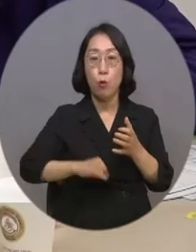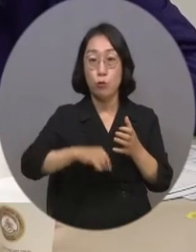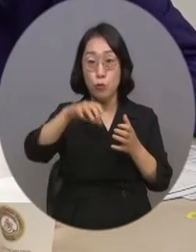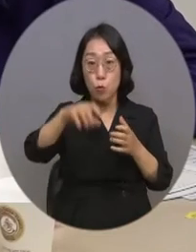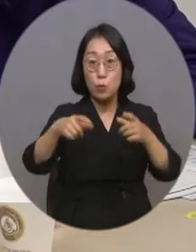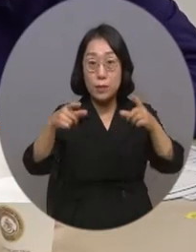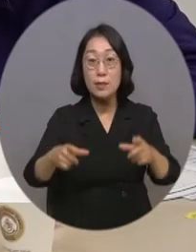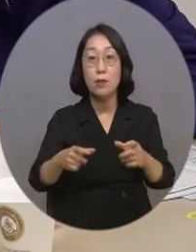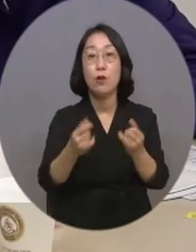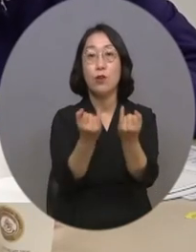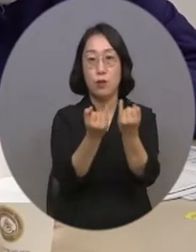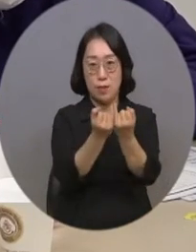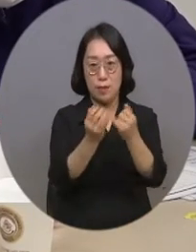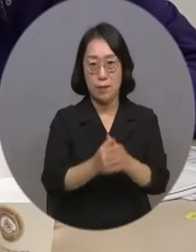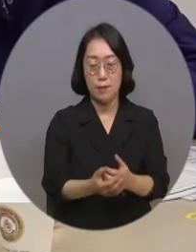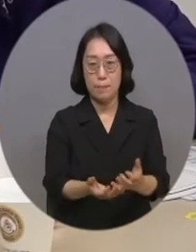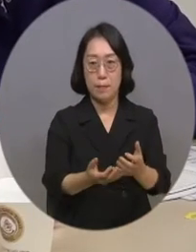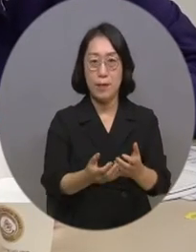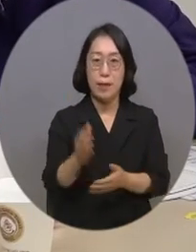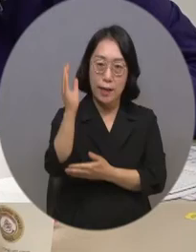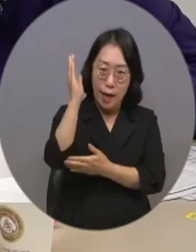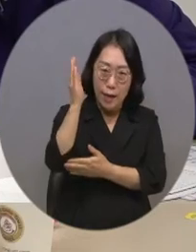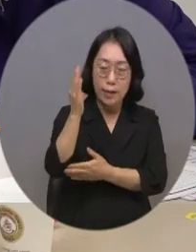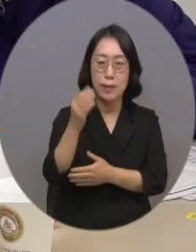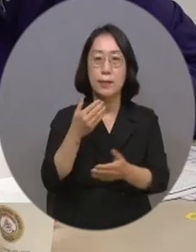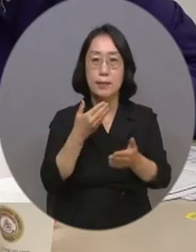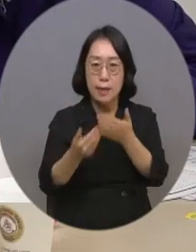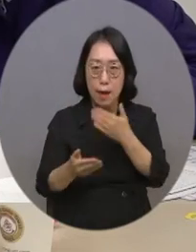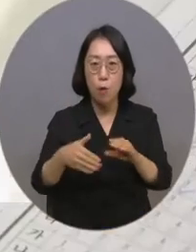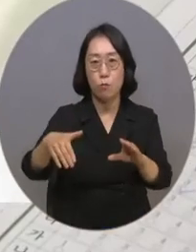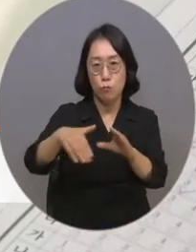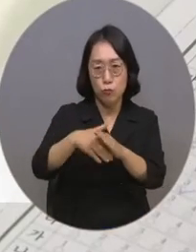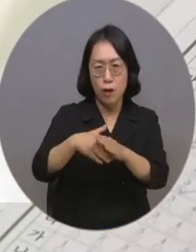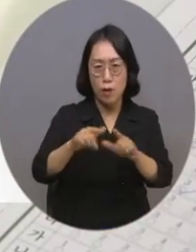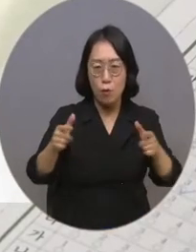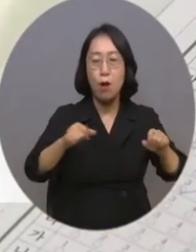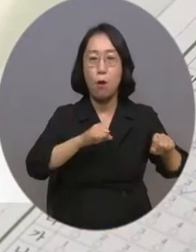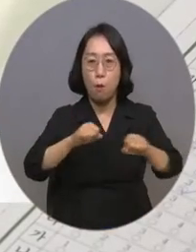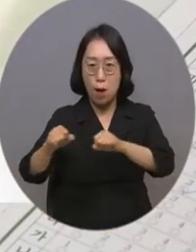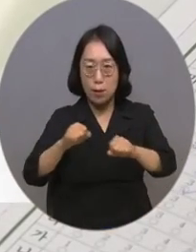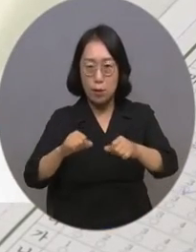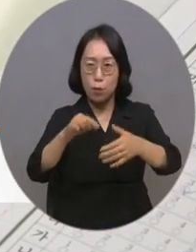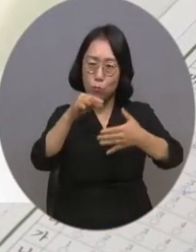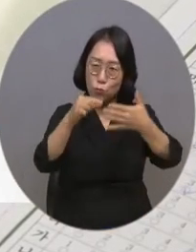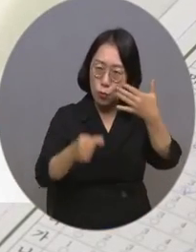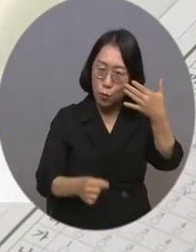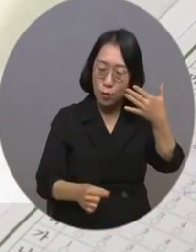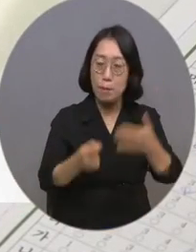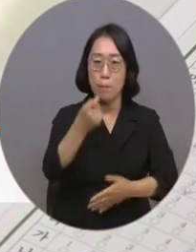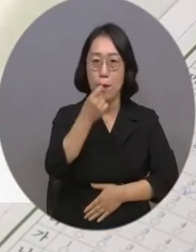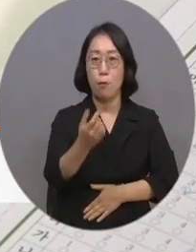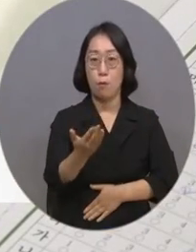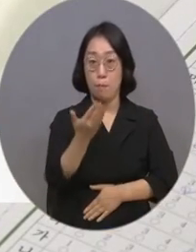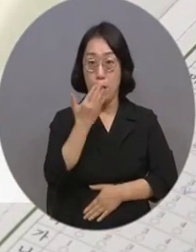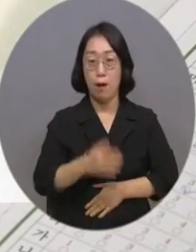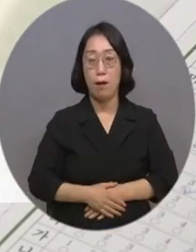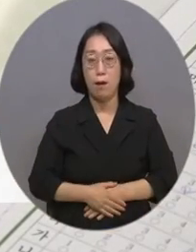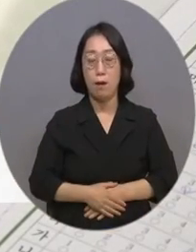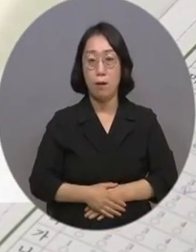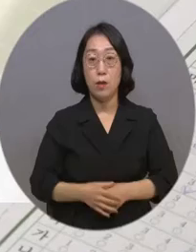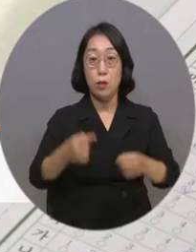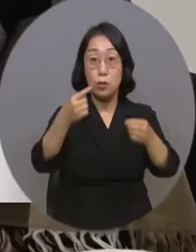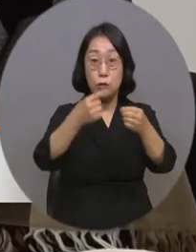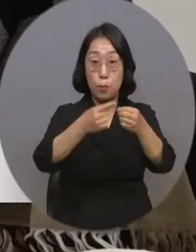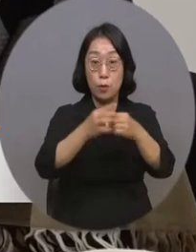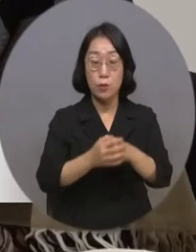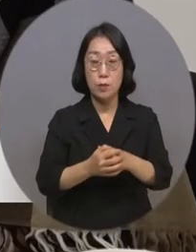여성을 대상으로 강의와 체험활동, 문화활동 등 다양한 커리큘럼으로 진행합니다. 첫 번째